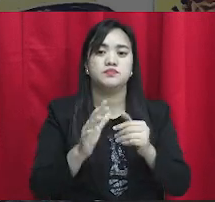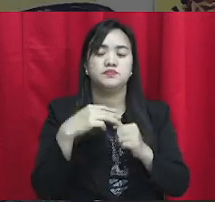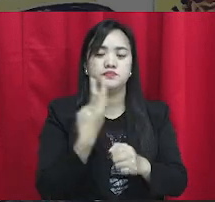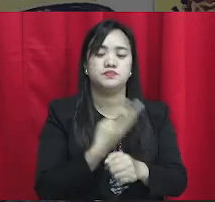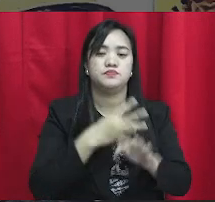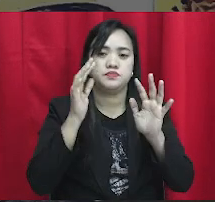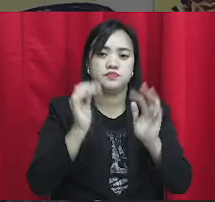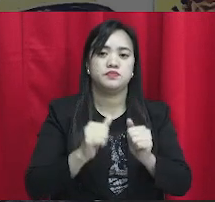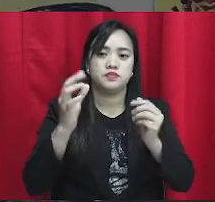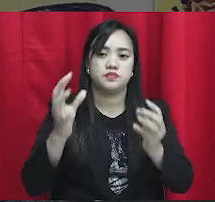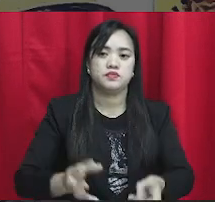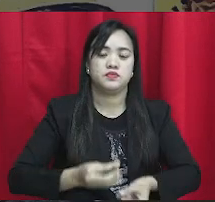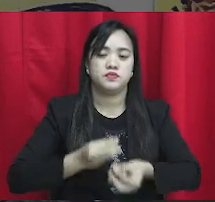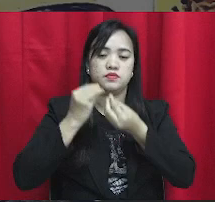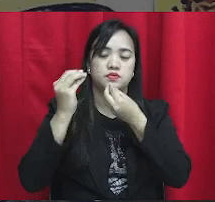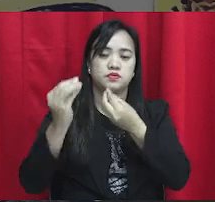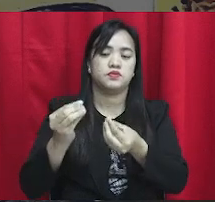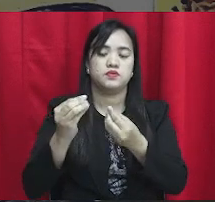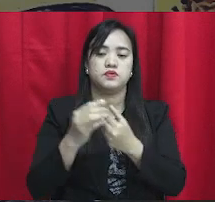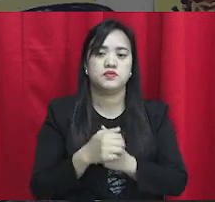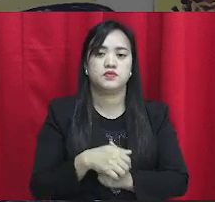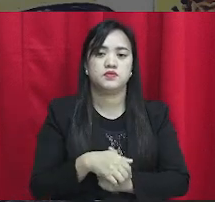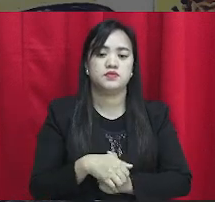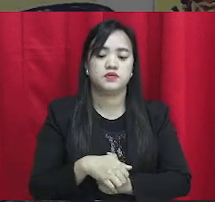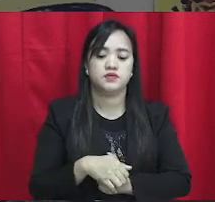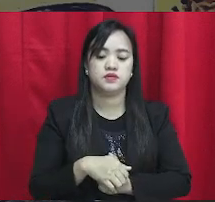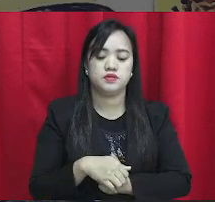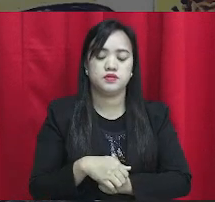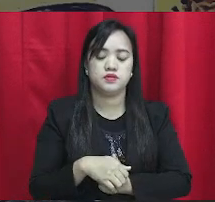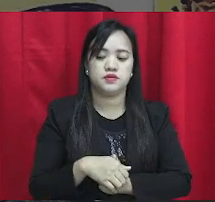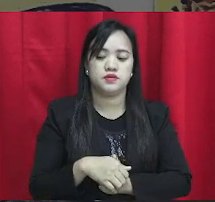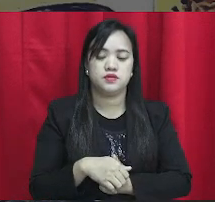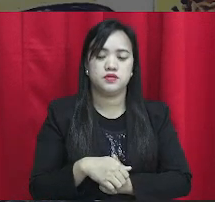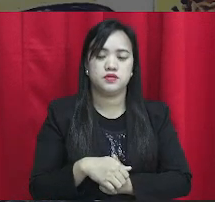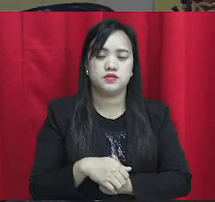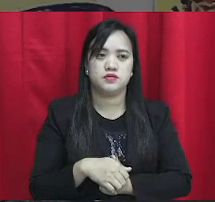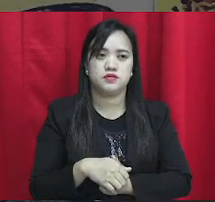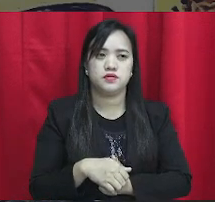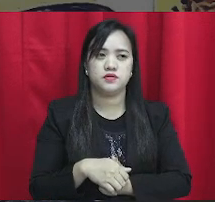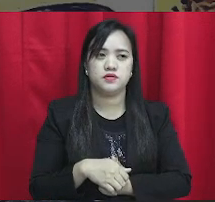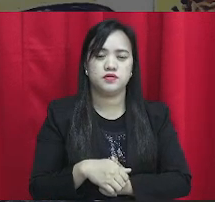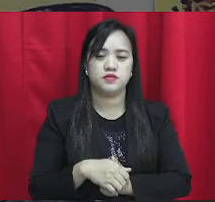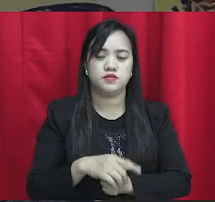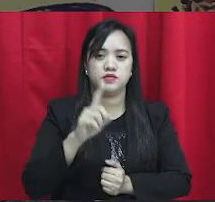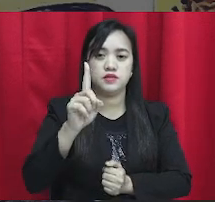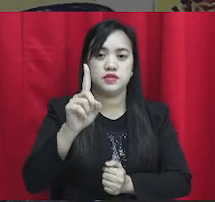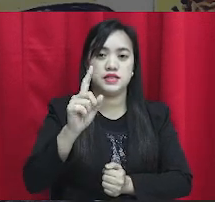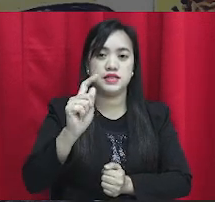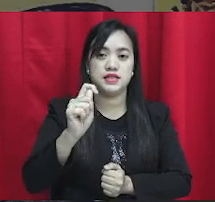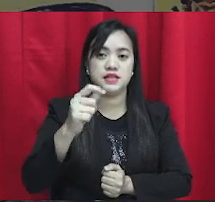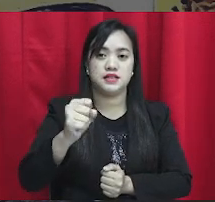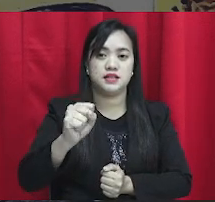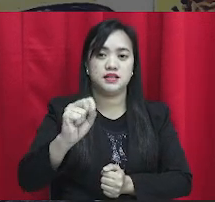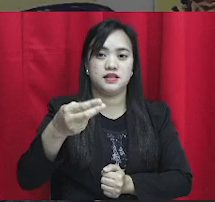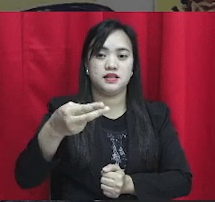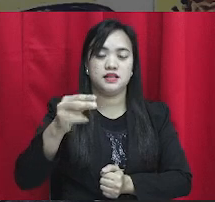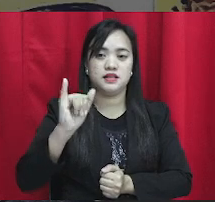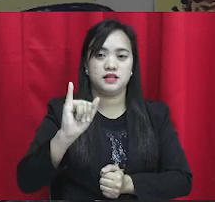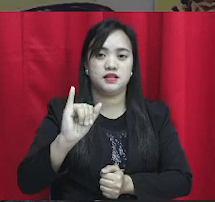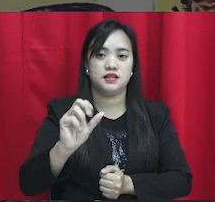nanay. Bibigyan namin kayo ng isang